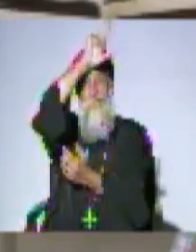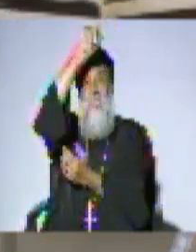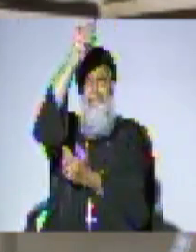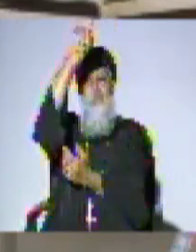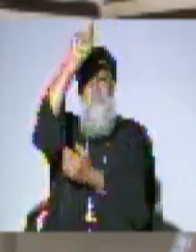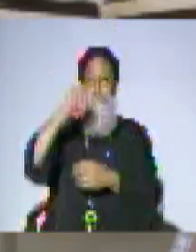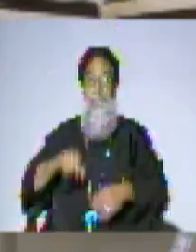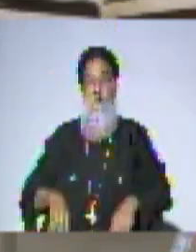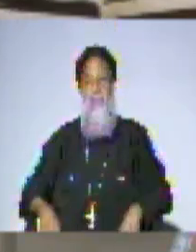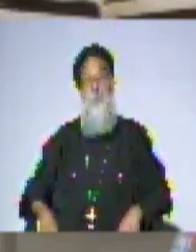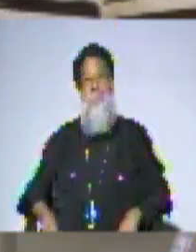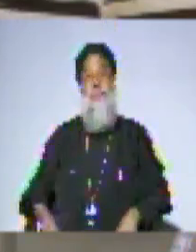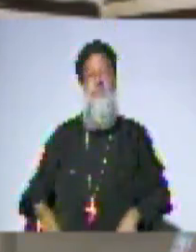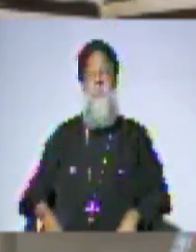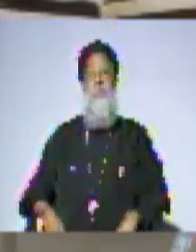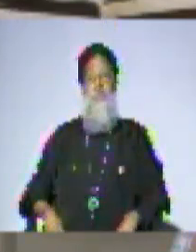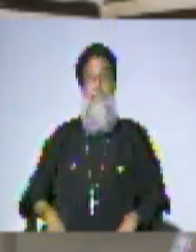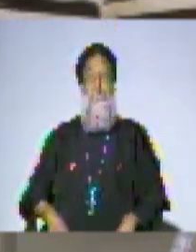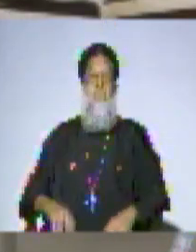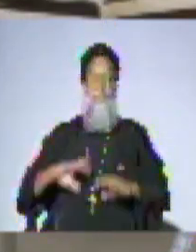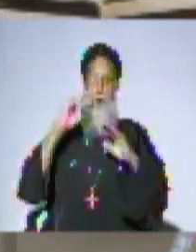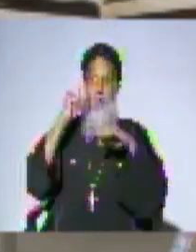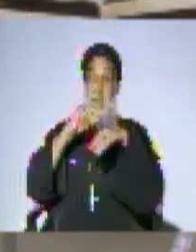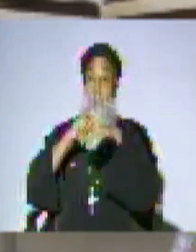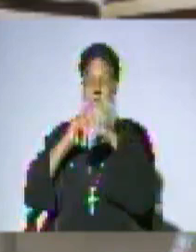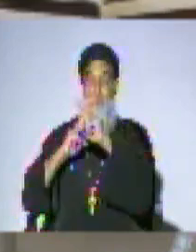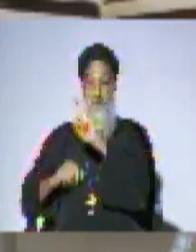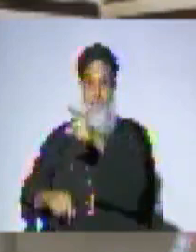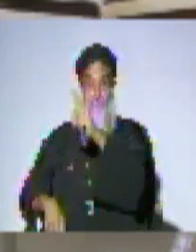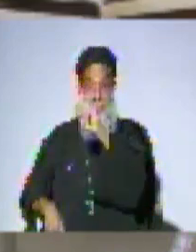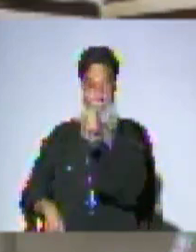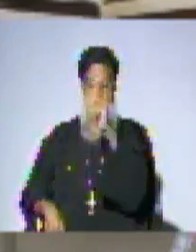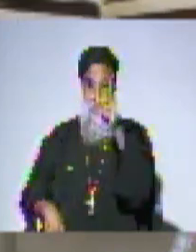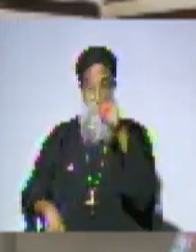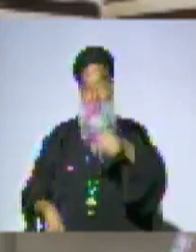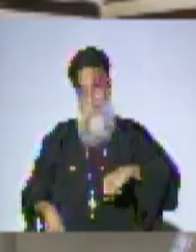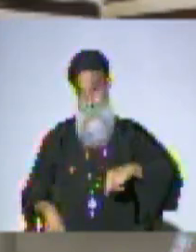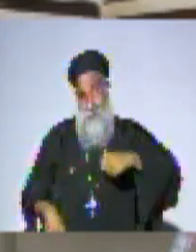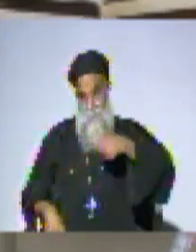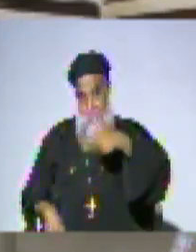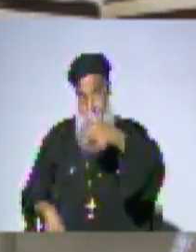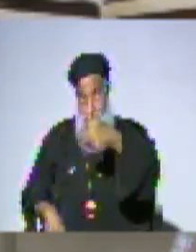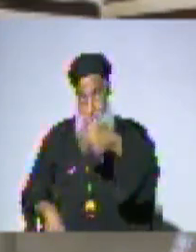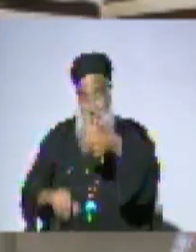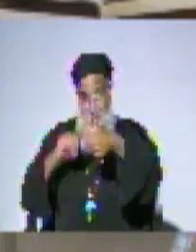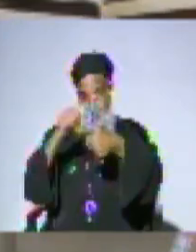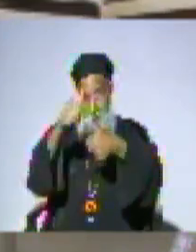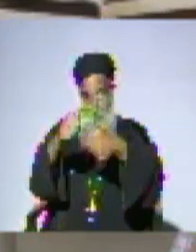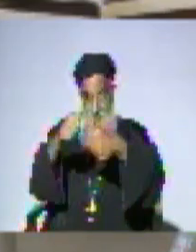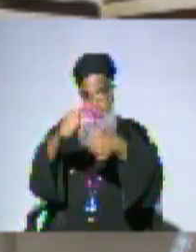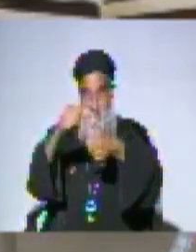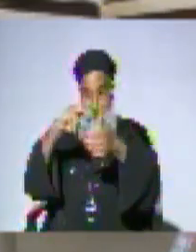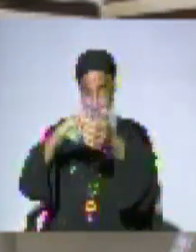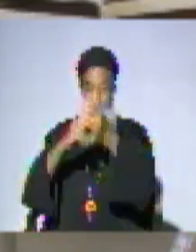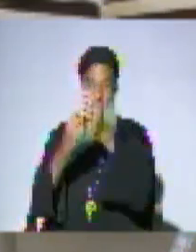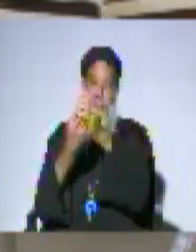أن كل إنسان ينتمي إلى الله